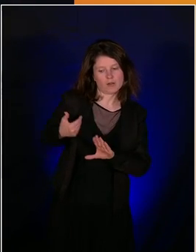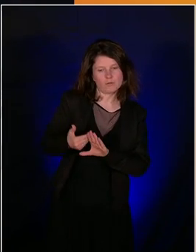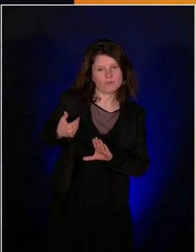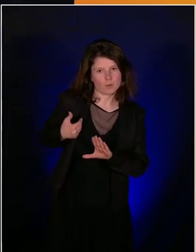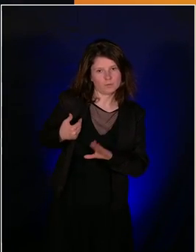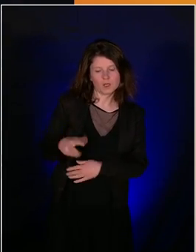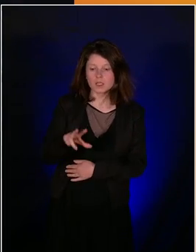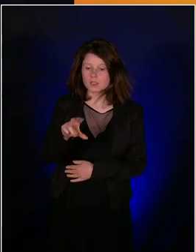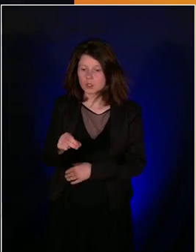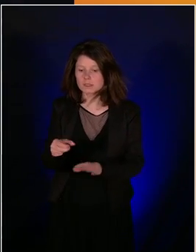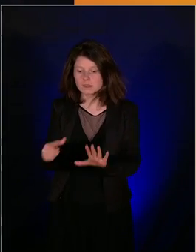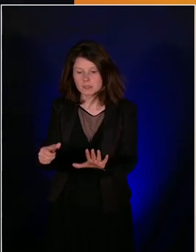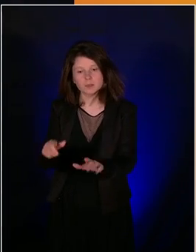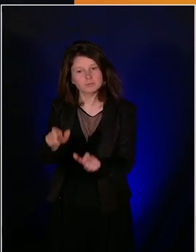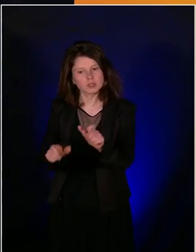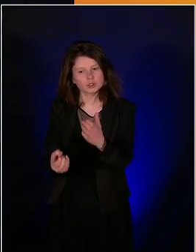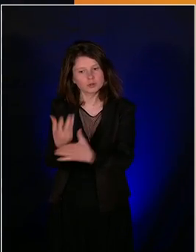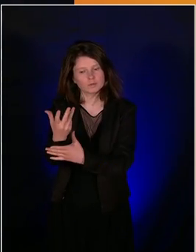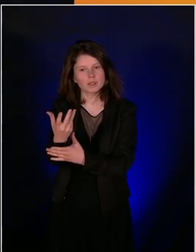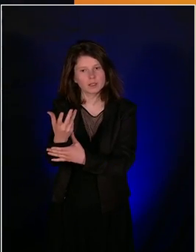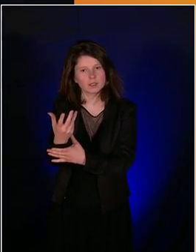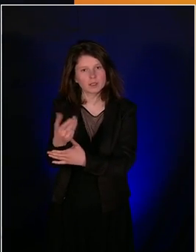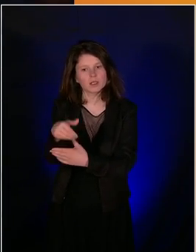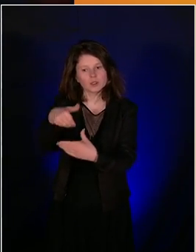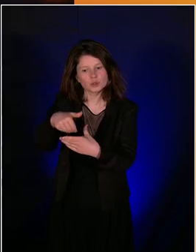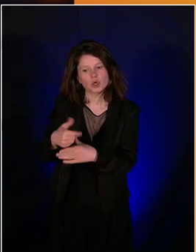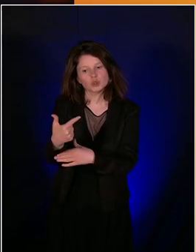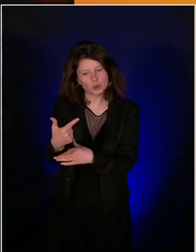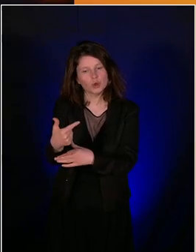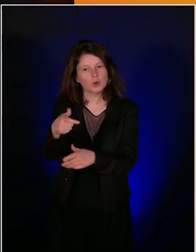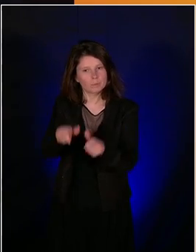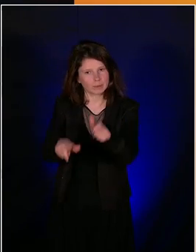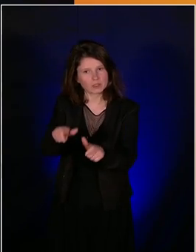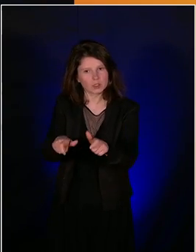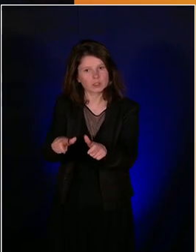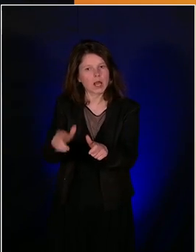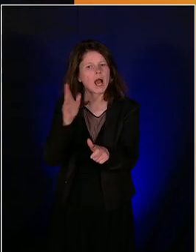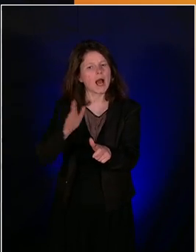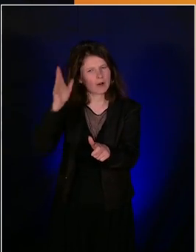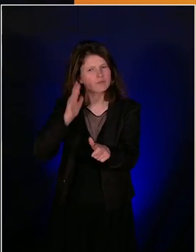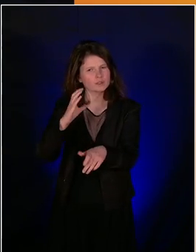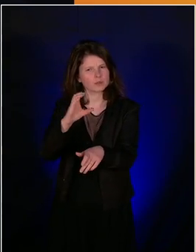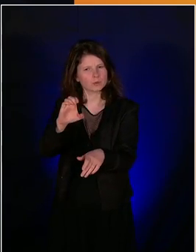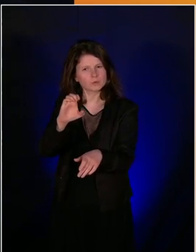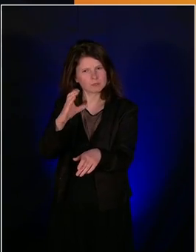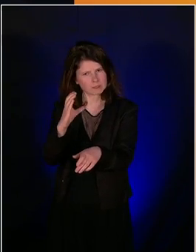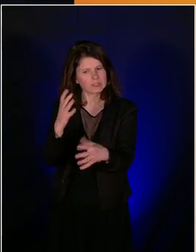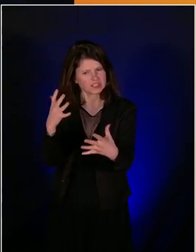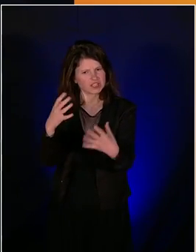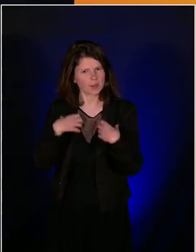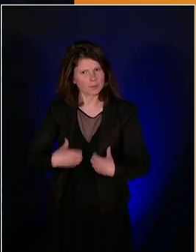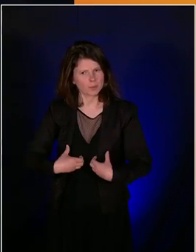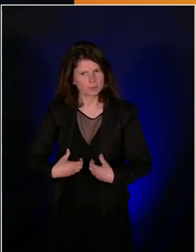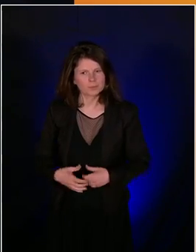nouvelles parmi lesquelles deux camarades ont déjà été membres de la CC il y a quelques années pour